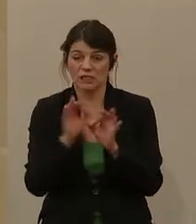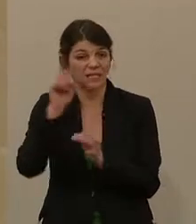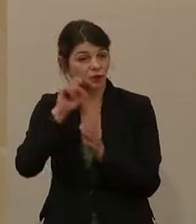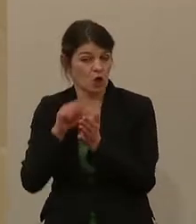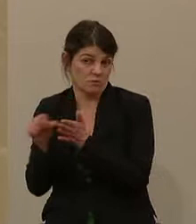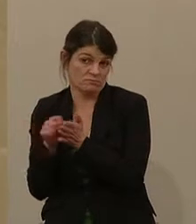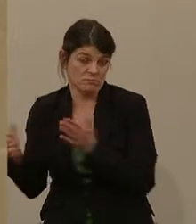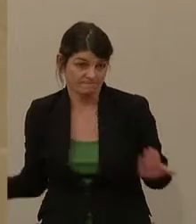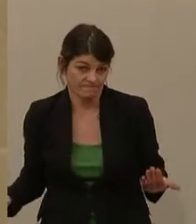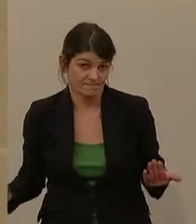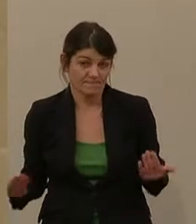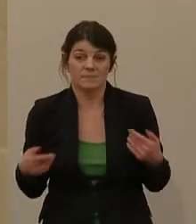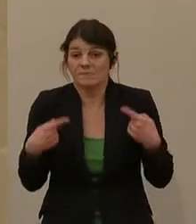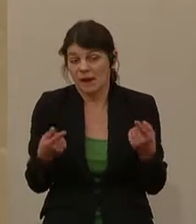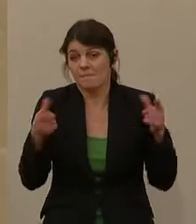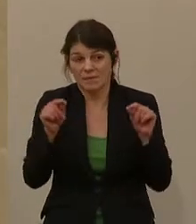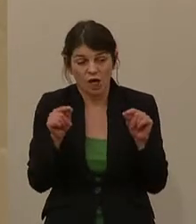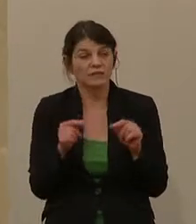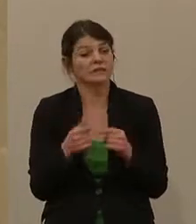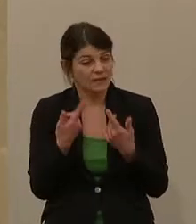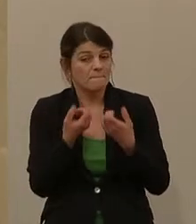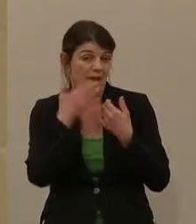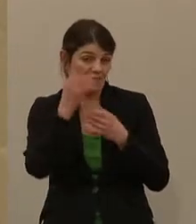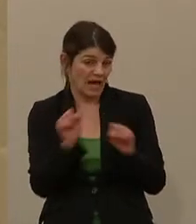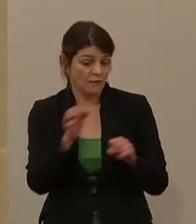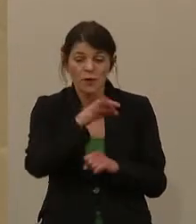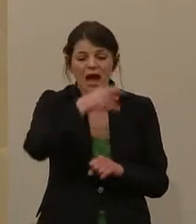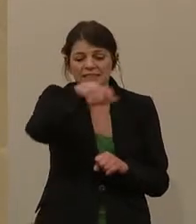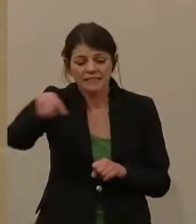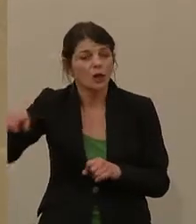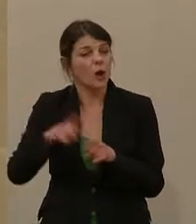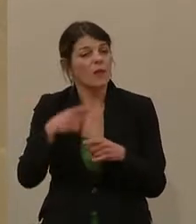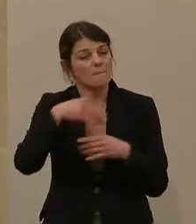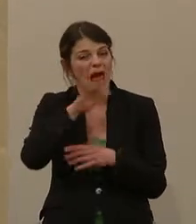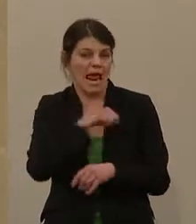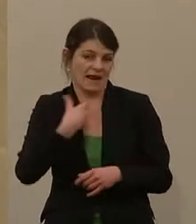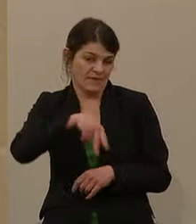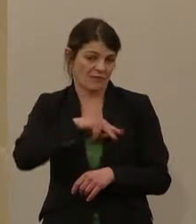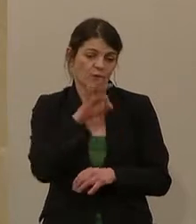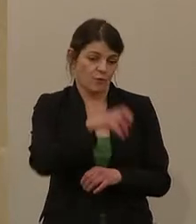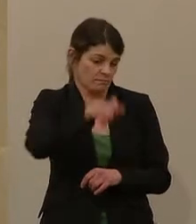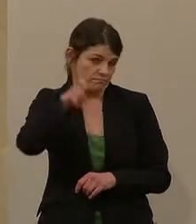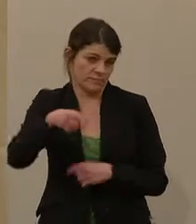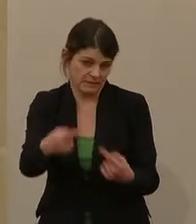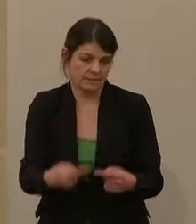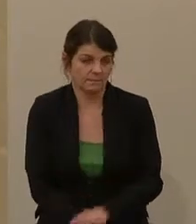Abgabenquote. Daraus resultierend mehr Freiheit für den Einzelnen und vor allem auch mehr Eigenverantwortung für den Einzelnen.